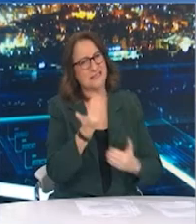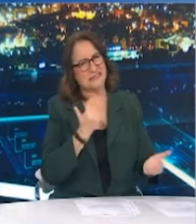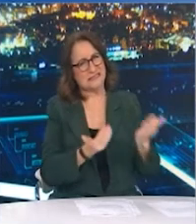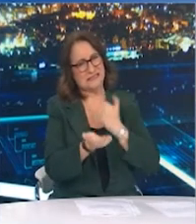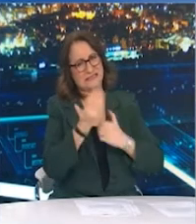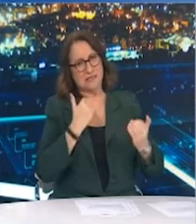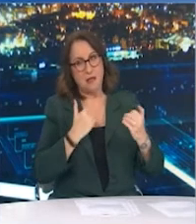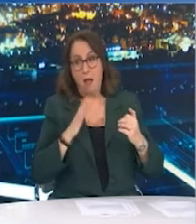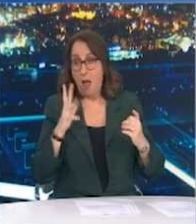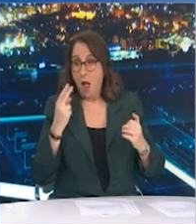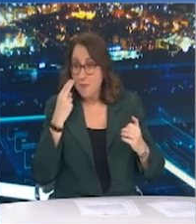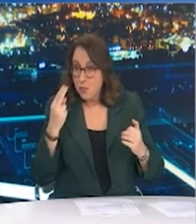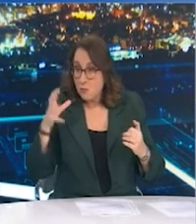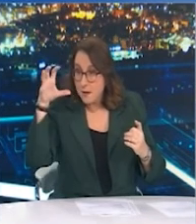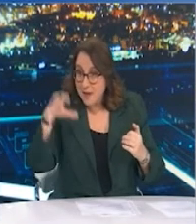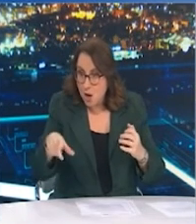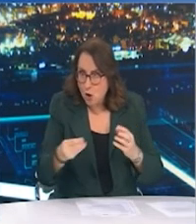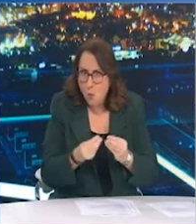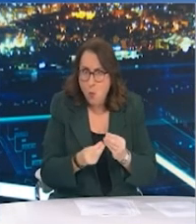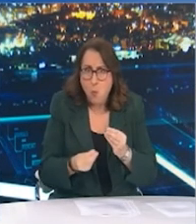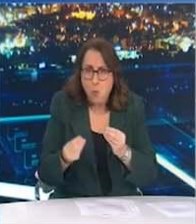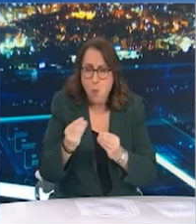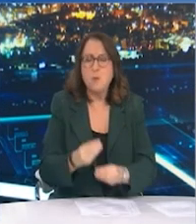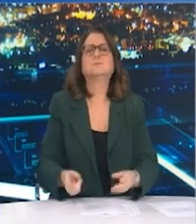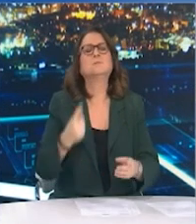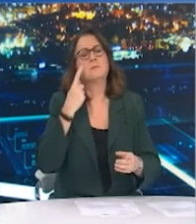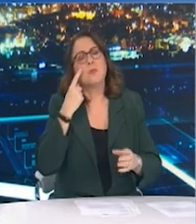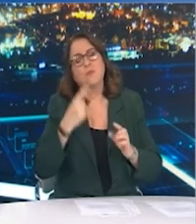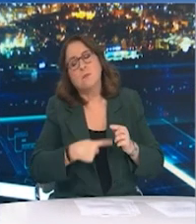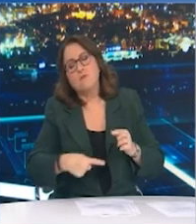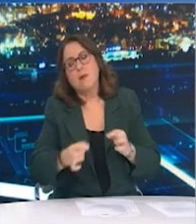αξιολογήσουμε εκ νέου την κατάσταση και τη λήψη περαιτέρω, αν χρειαστεί, μέτρων περιορισμού της κυκλοφορίας.